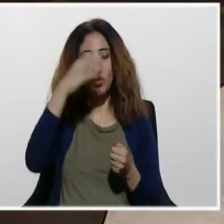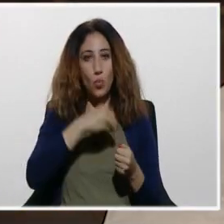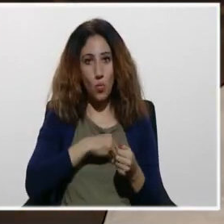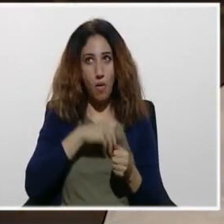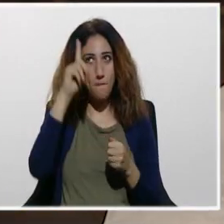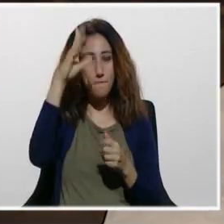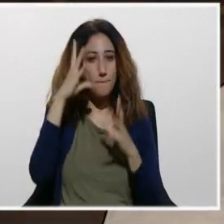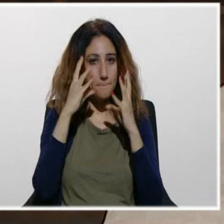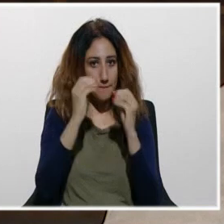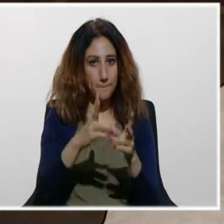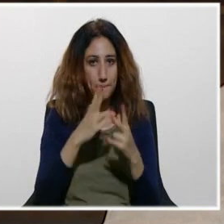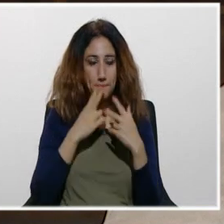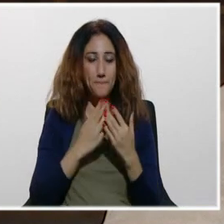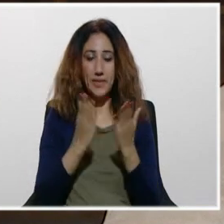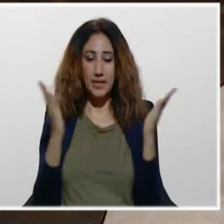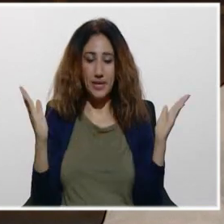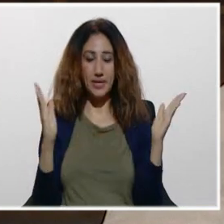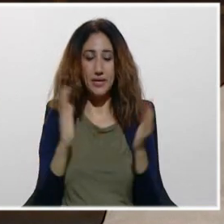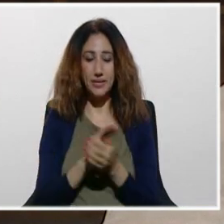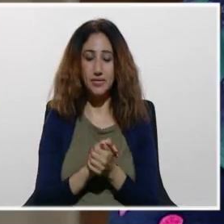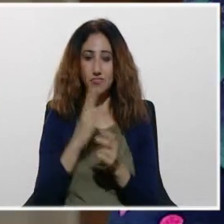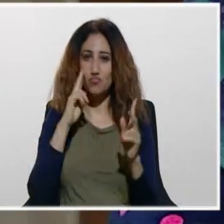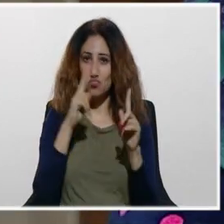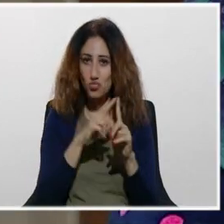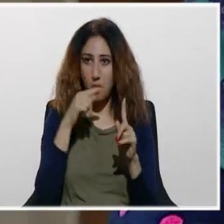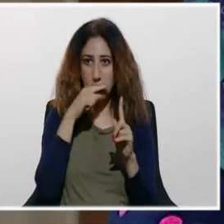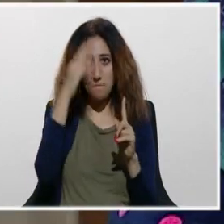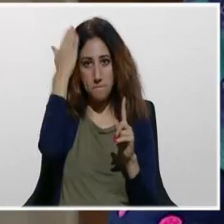هيكرمها بالخير اللي هي بتعمله. نموذج